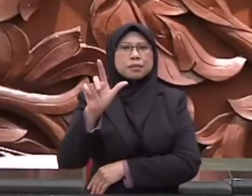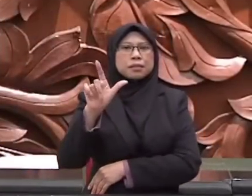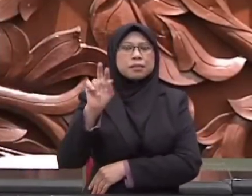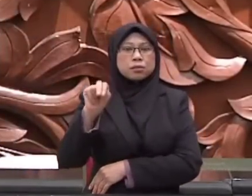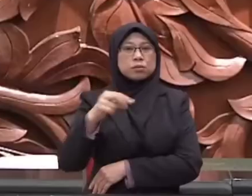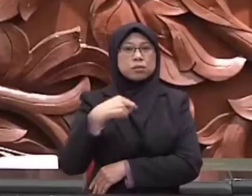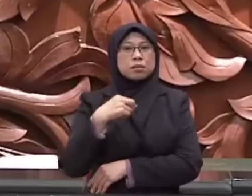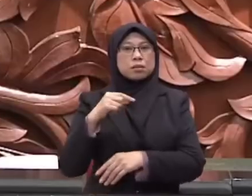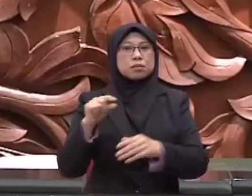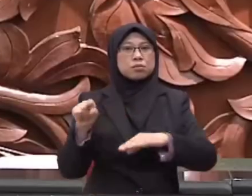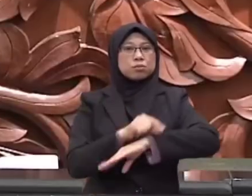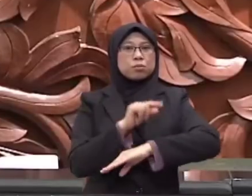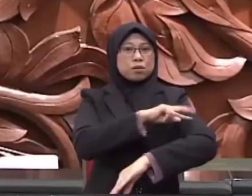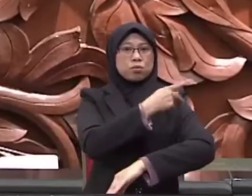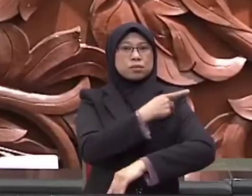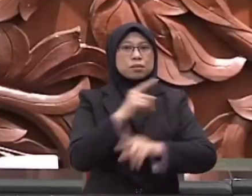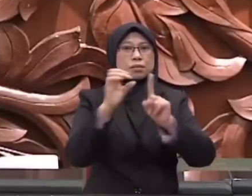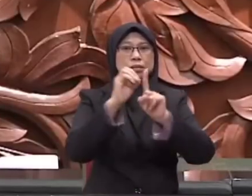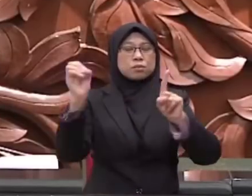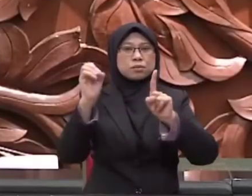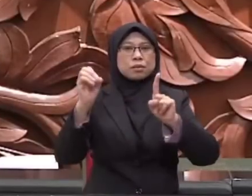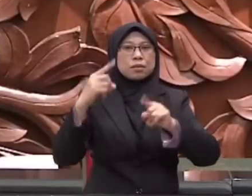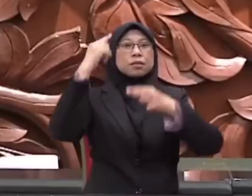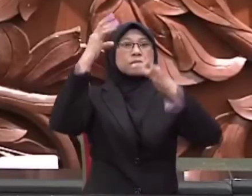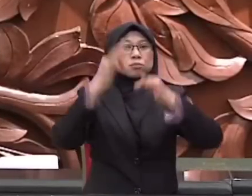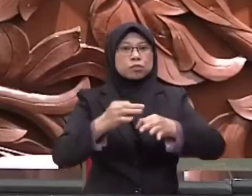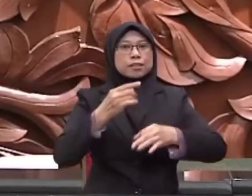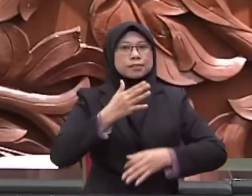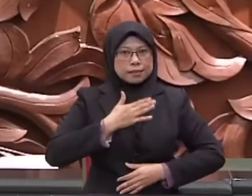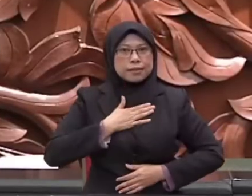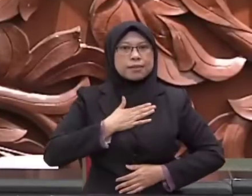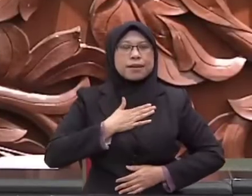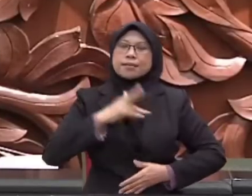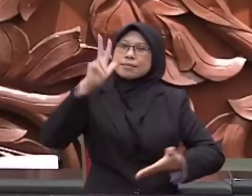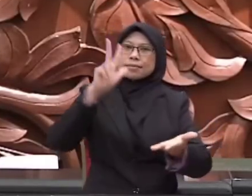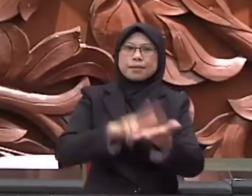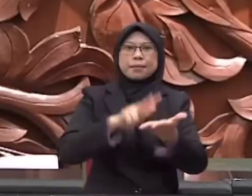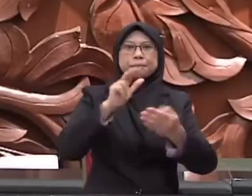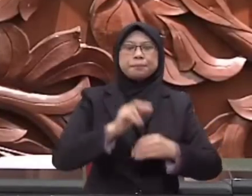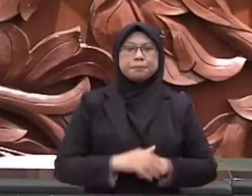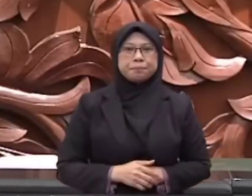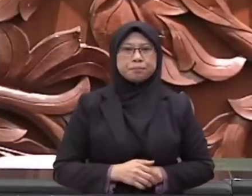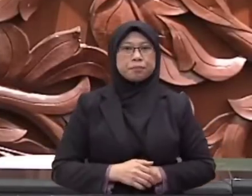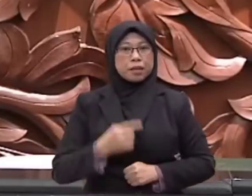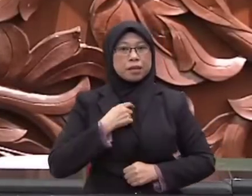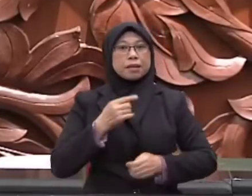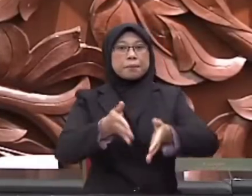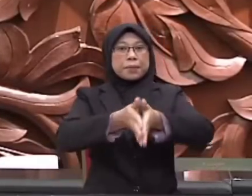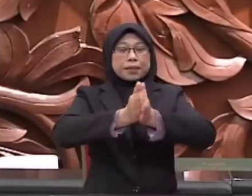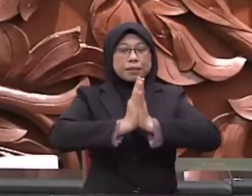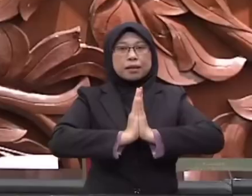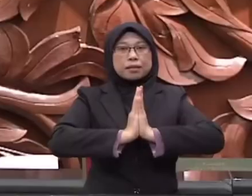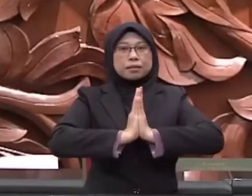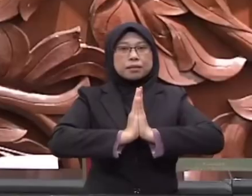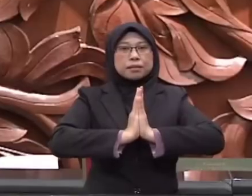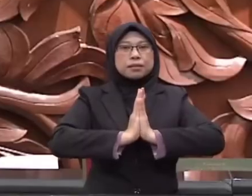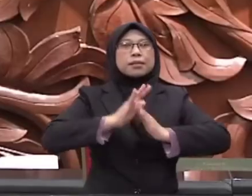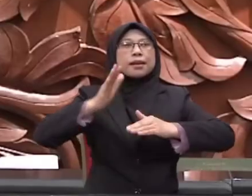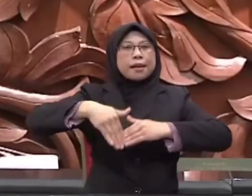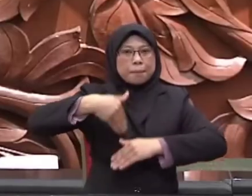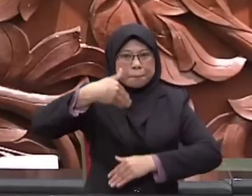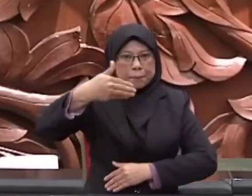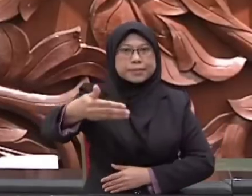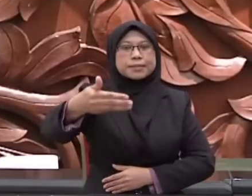kuasa 100 dan saya. Mana keputusan yang saya putuskan ialah muktamad. Jadi saya nak minta supaya